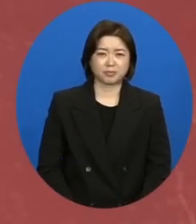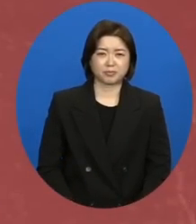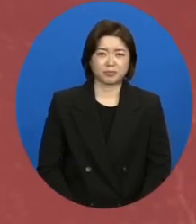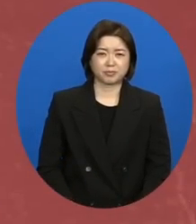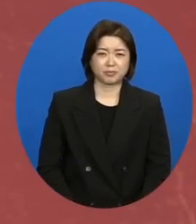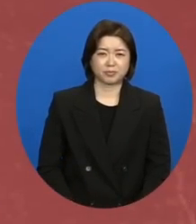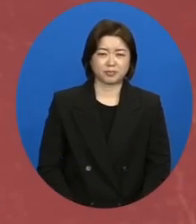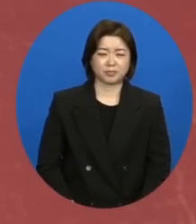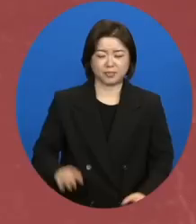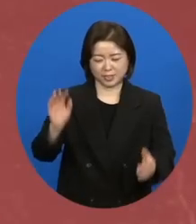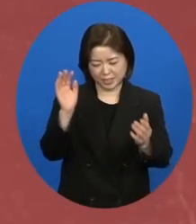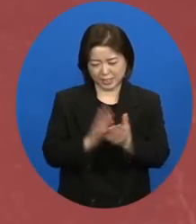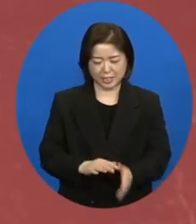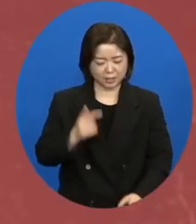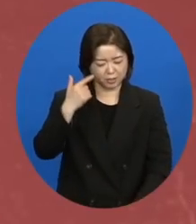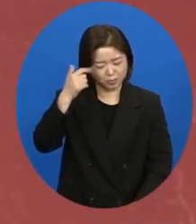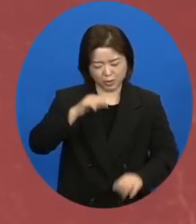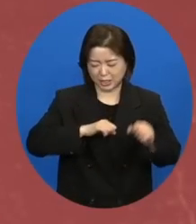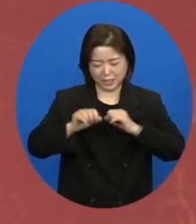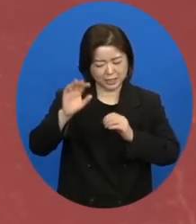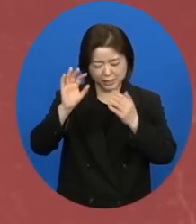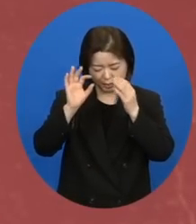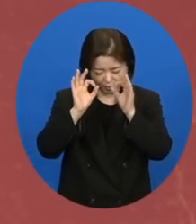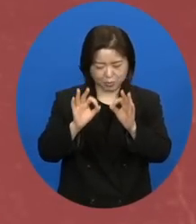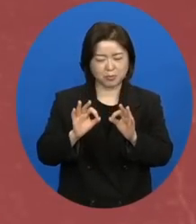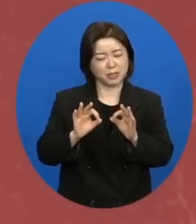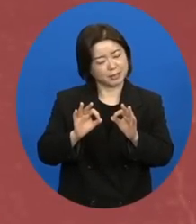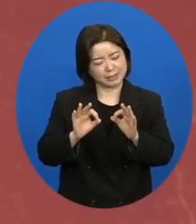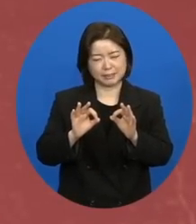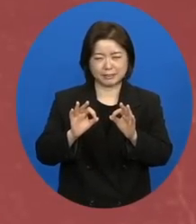아유 목회하다 보면 정말